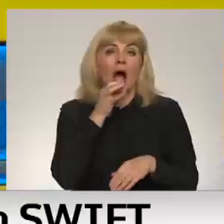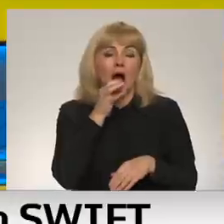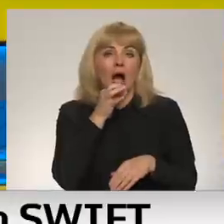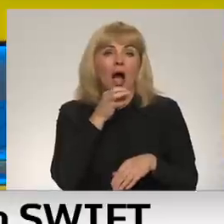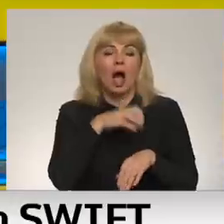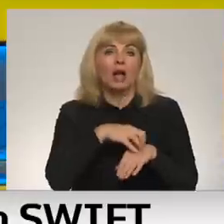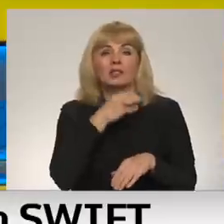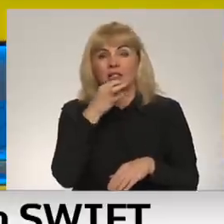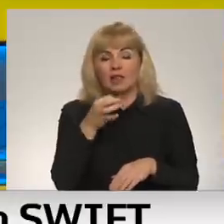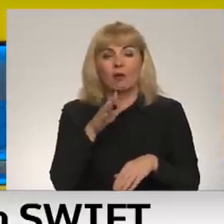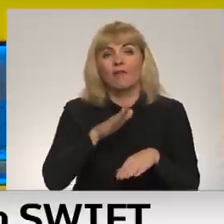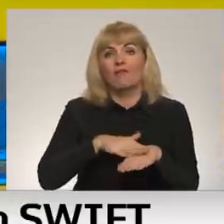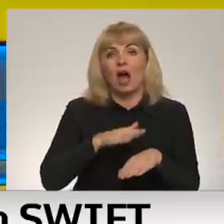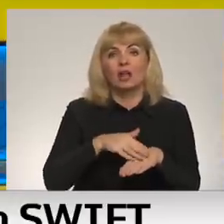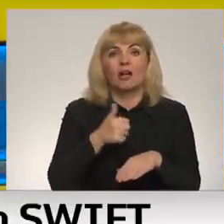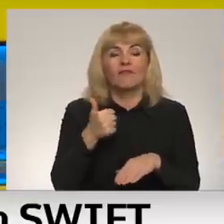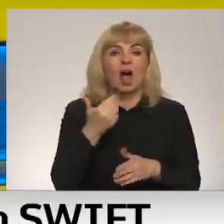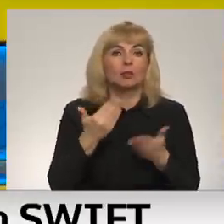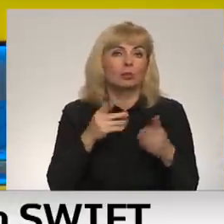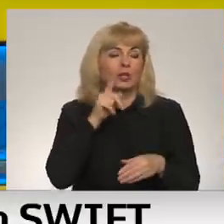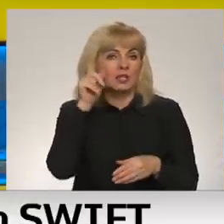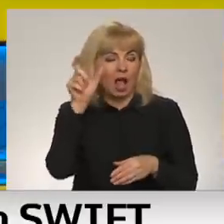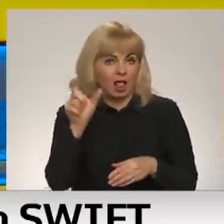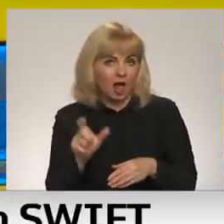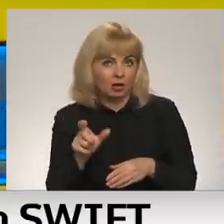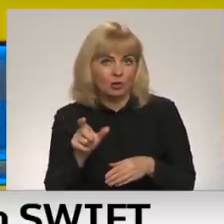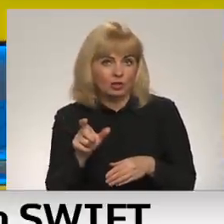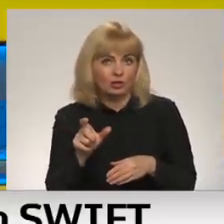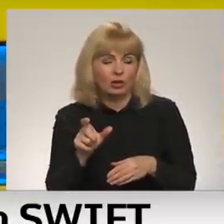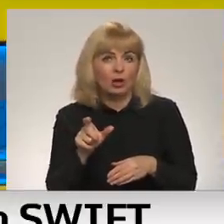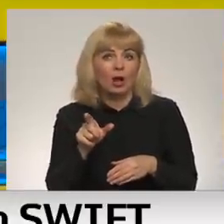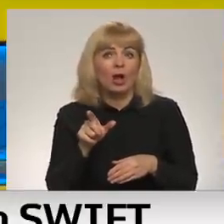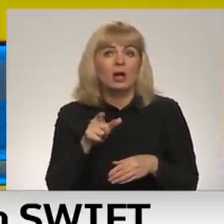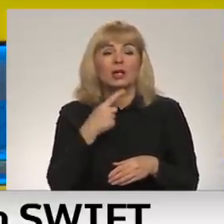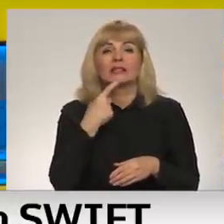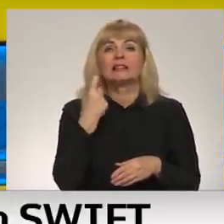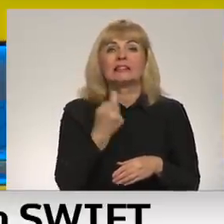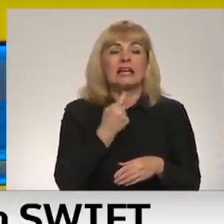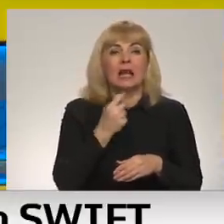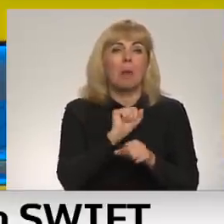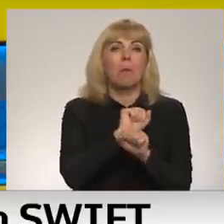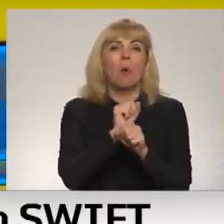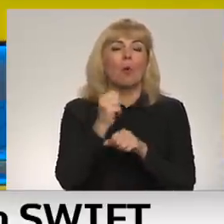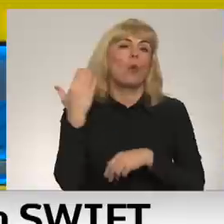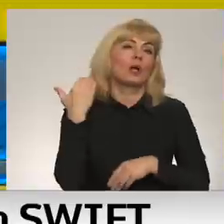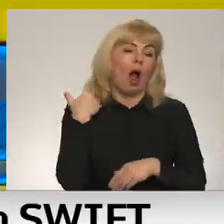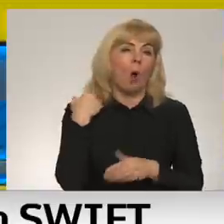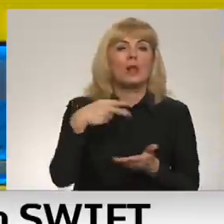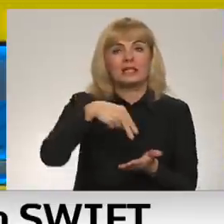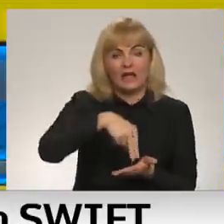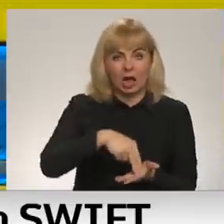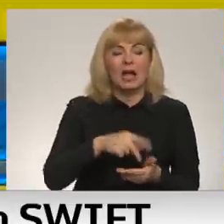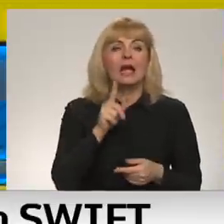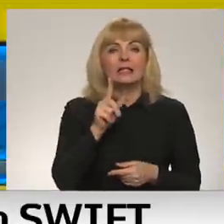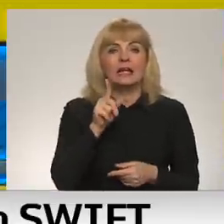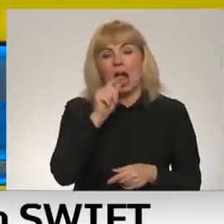tā, pie vainas varētu būt Zelenska dzels, olis un stingrais mugurkauls. Un es domāju, ka tikai un